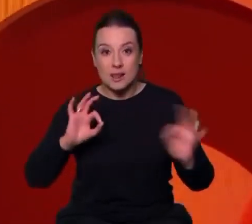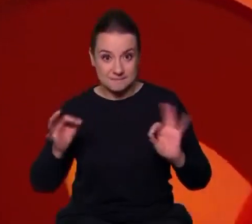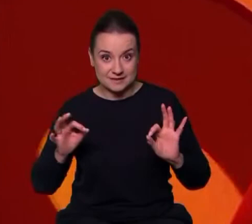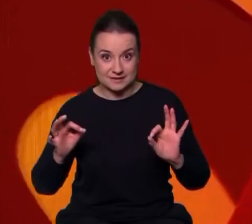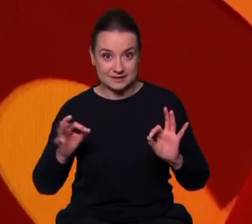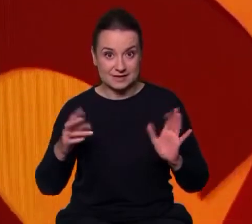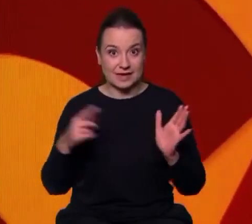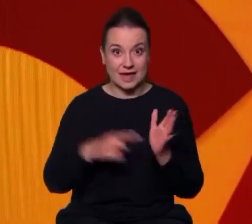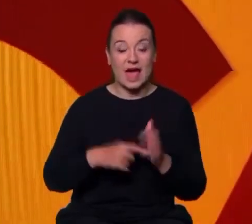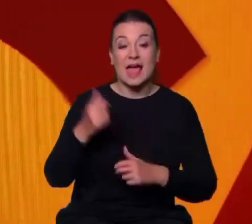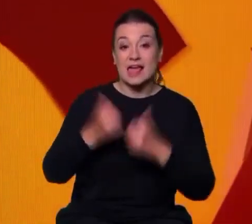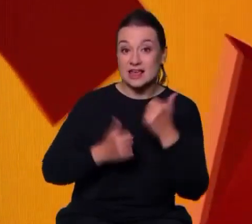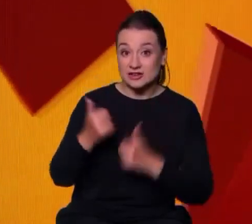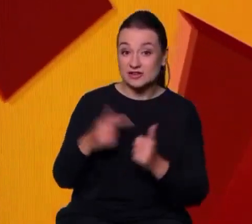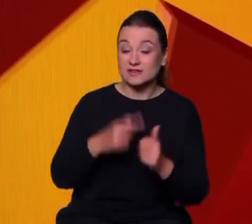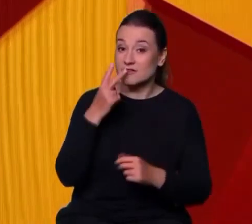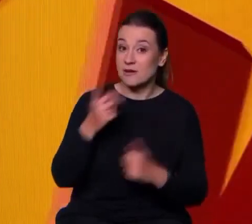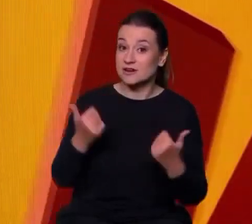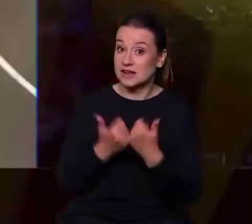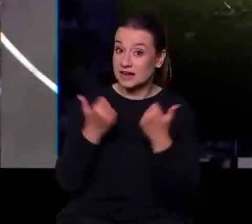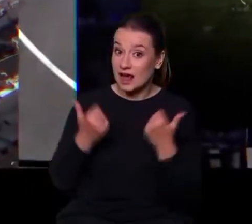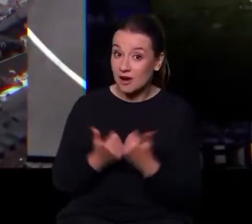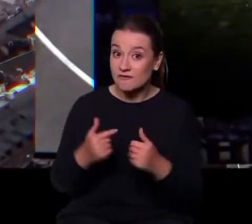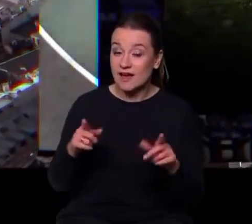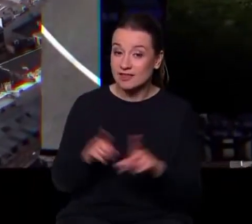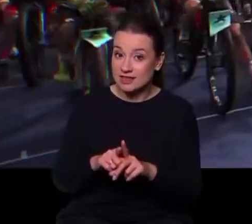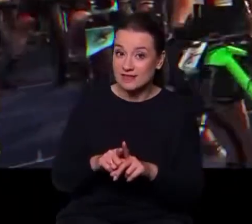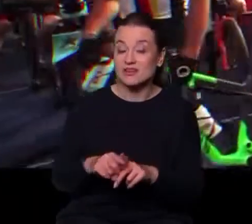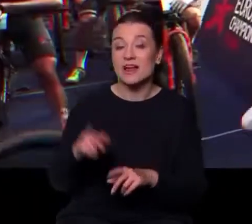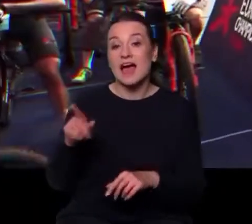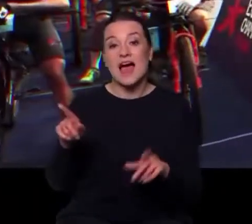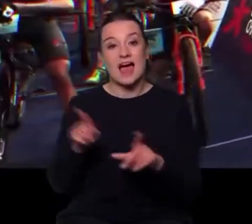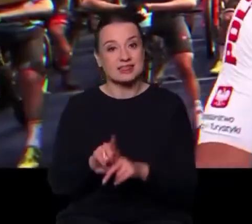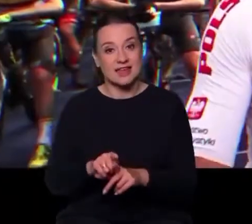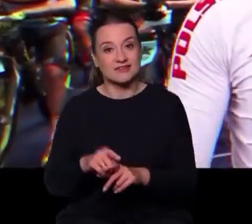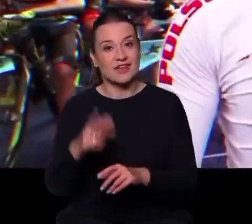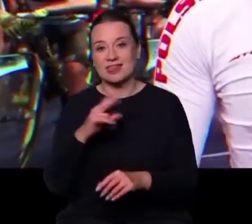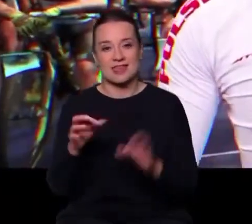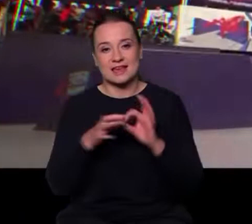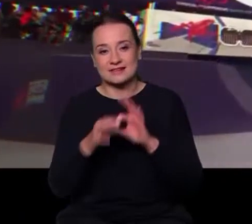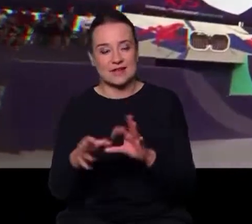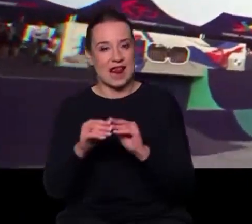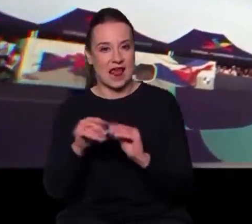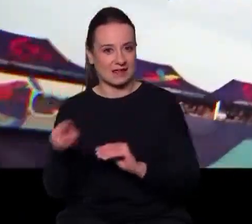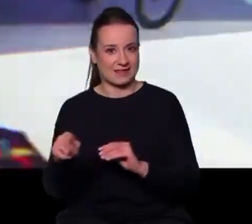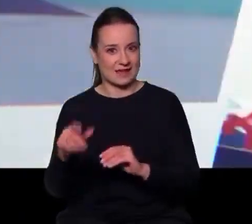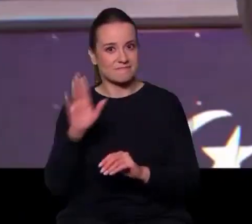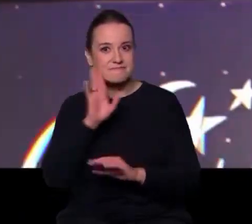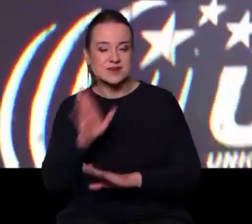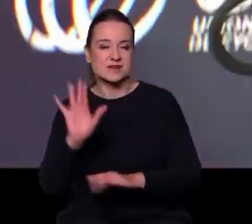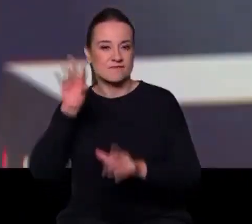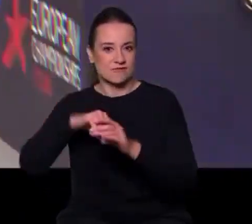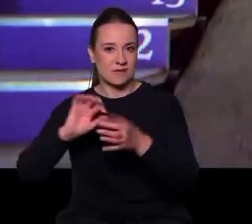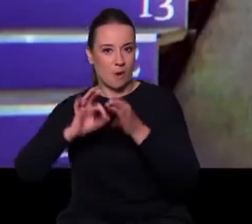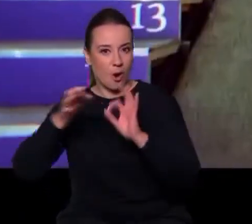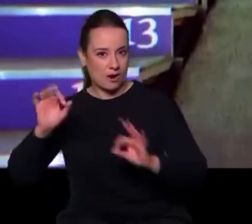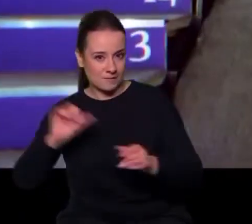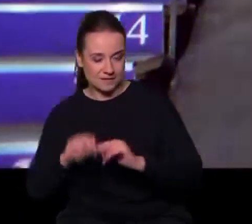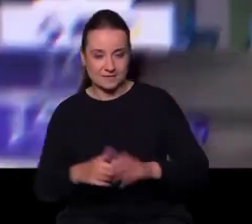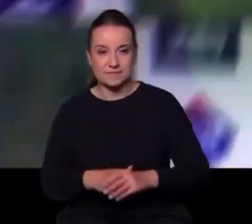zobaczymy w Krakowie zarówno te olimpijskie dyscypliny, jak i nieolimpijskie. I już od kilkudziesięciu lat rozgrywane były